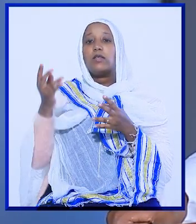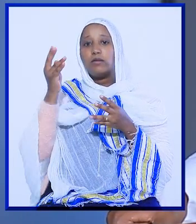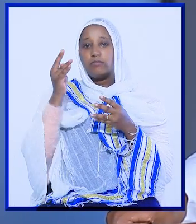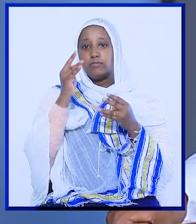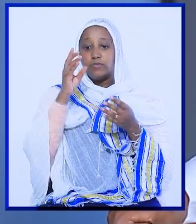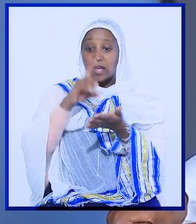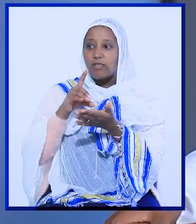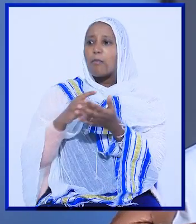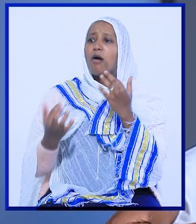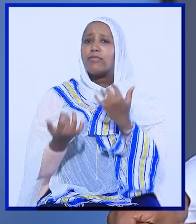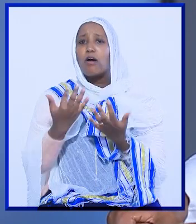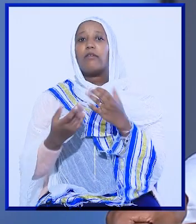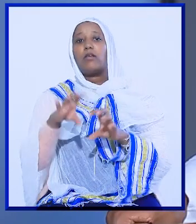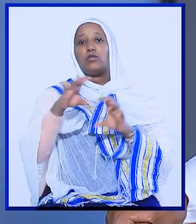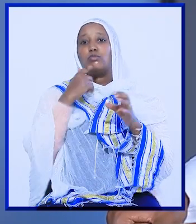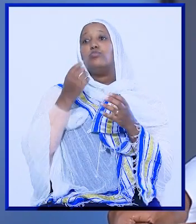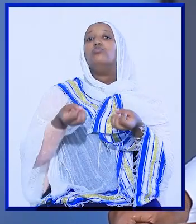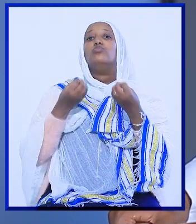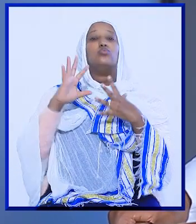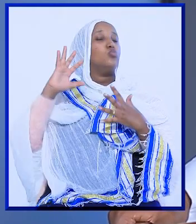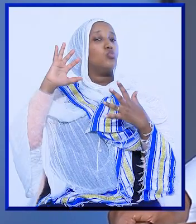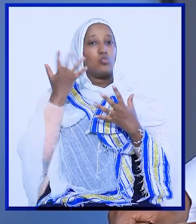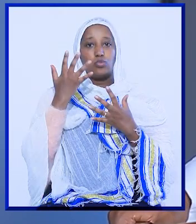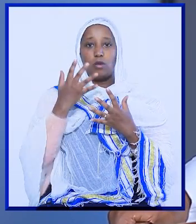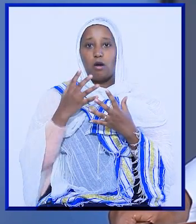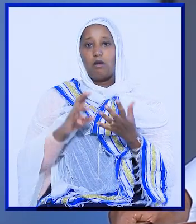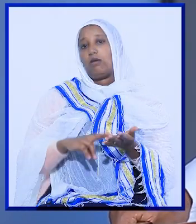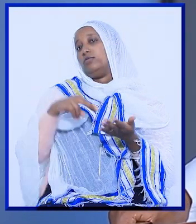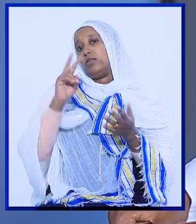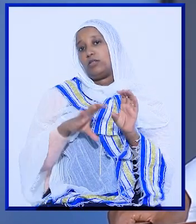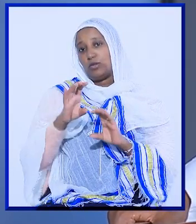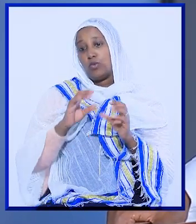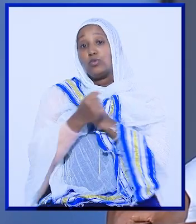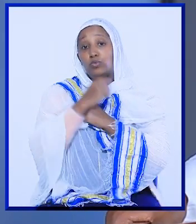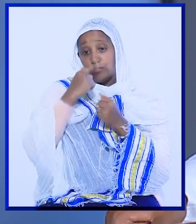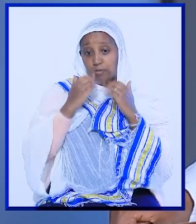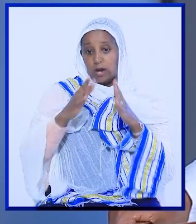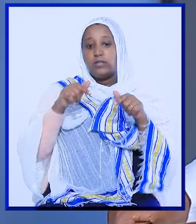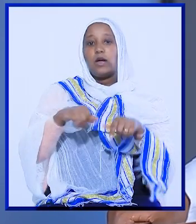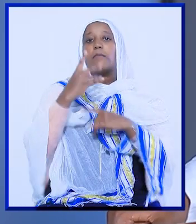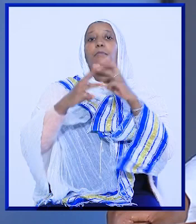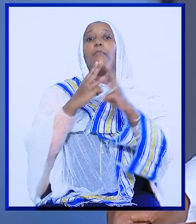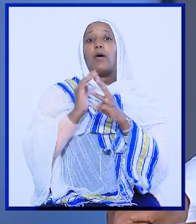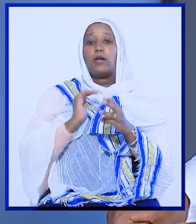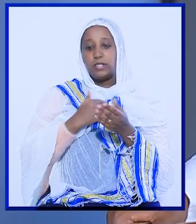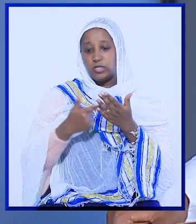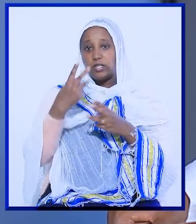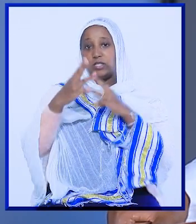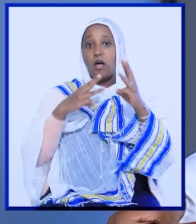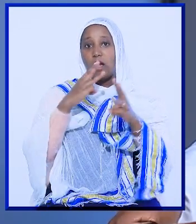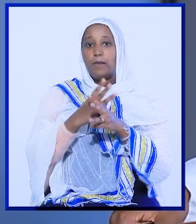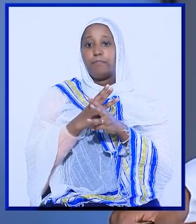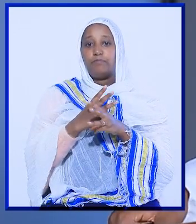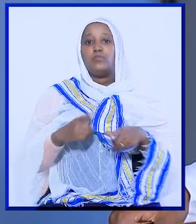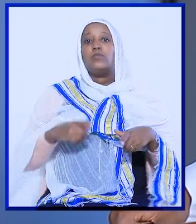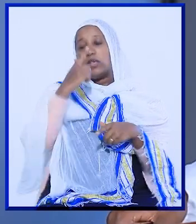ይህንን ከተማይቱን አቃጥለዋታል ብሎ ብዙ ቁጠኞችን አስነስቶባቸዋል። የተወደዳችሁ ምዕመናን ዛሬም በዓለማችን ላይ የዚች